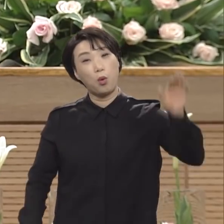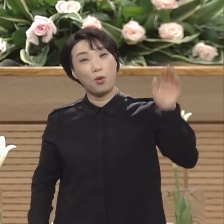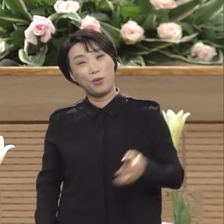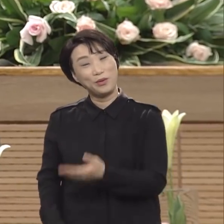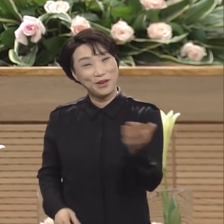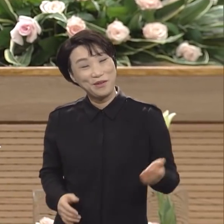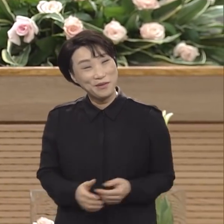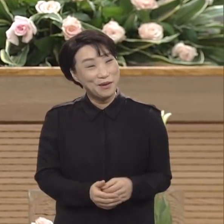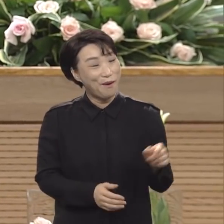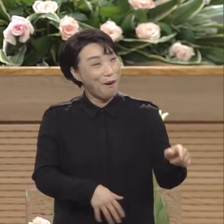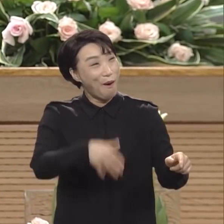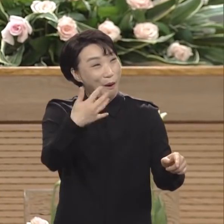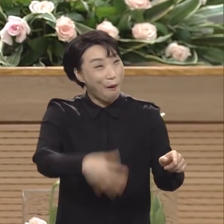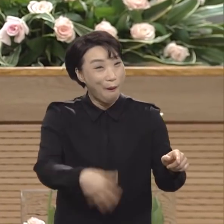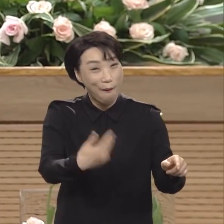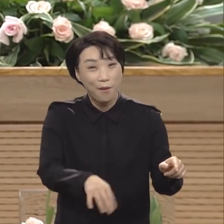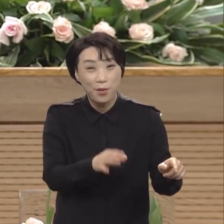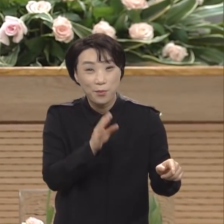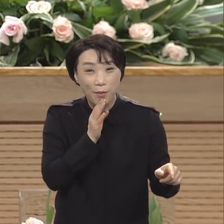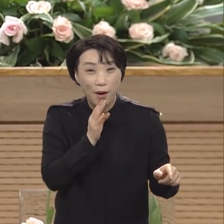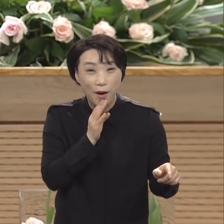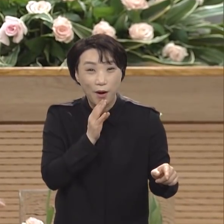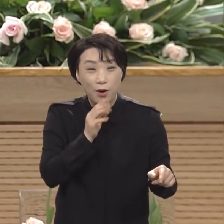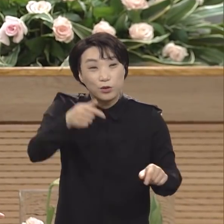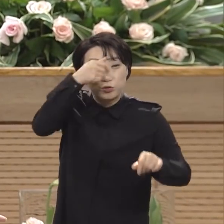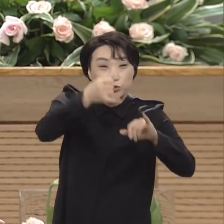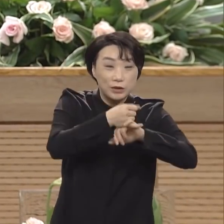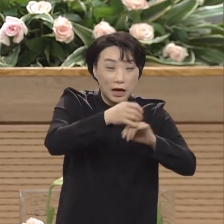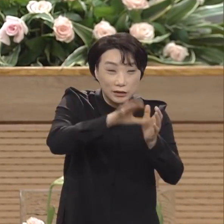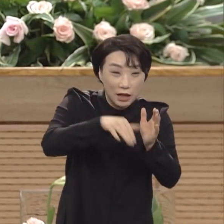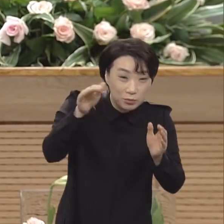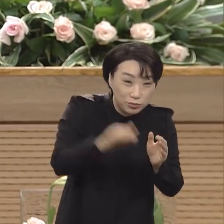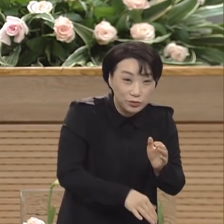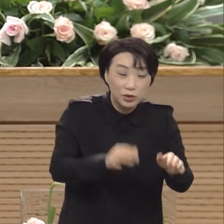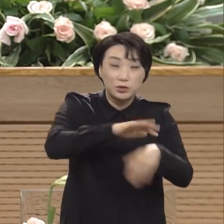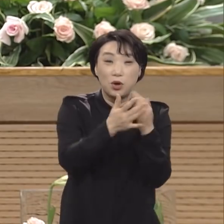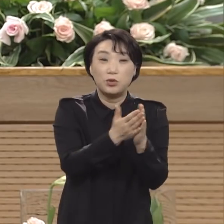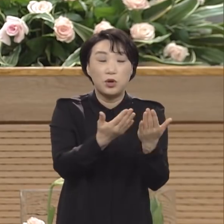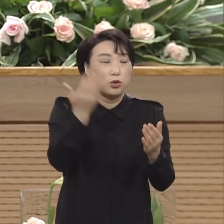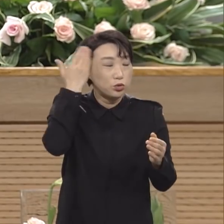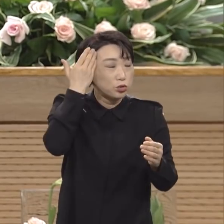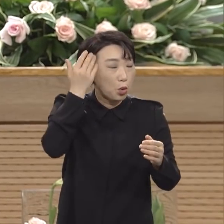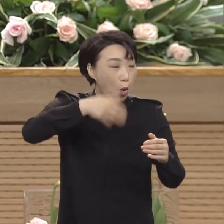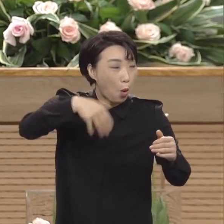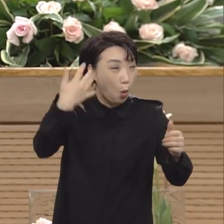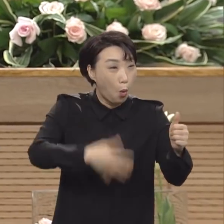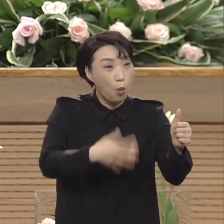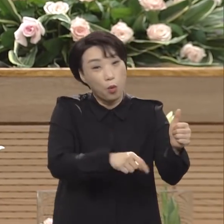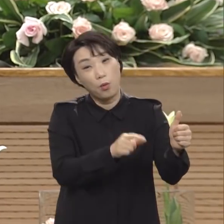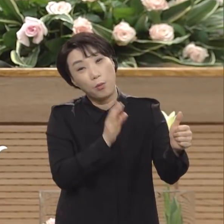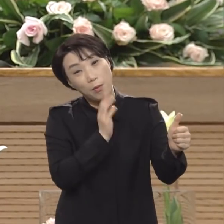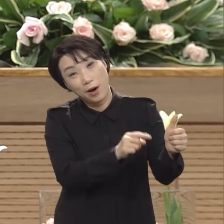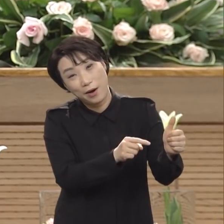참 어마어마한 저 구약 시대부터 성경에 대한 지식이 어마어마합니다.